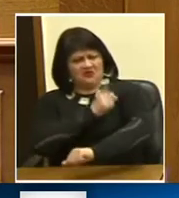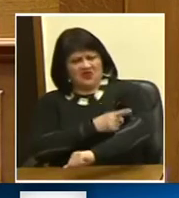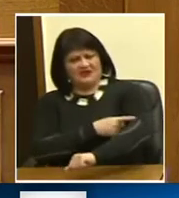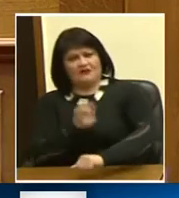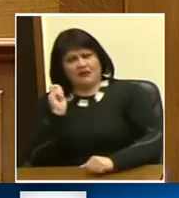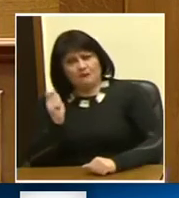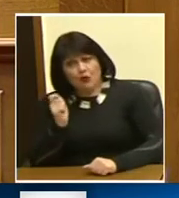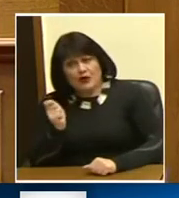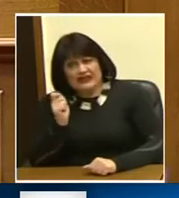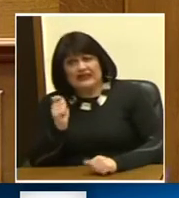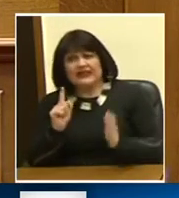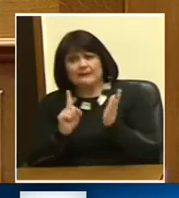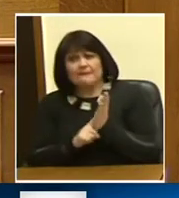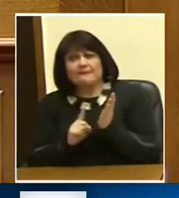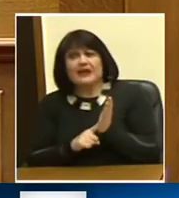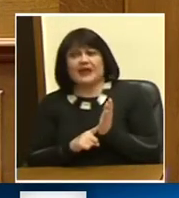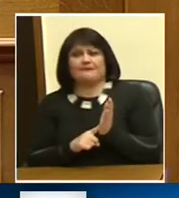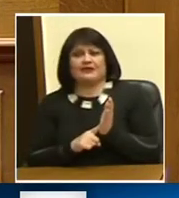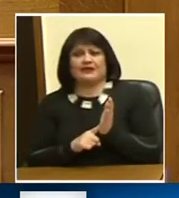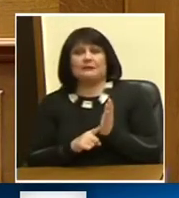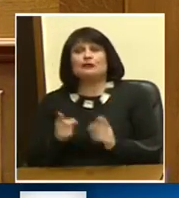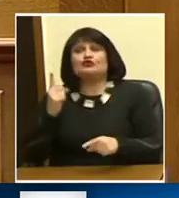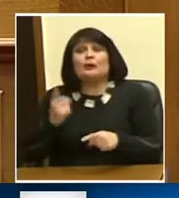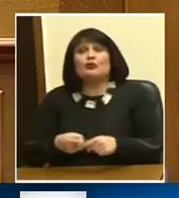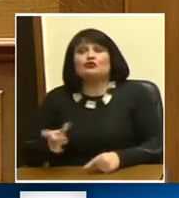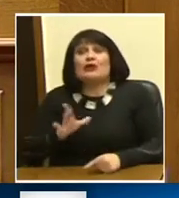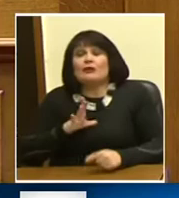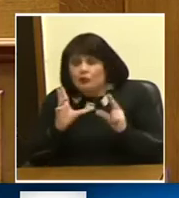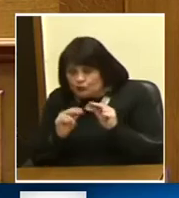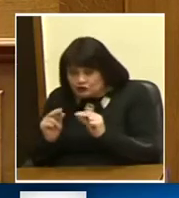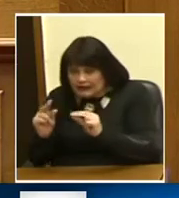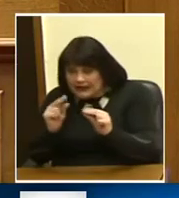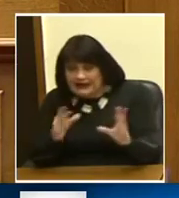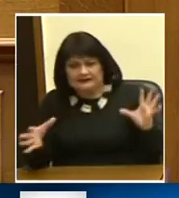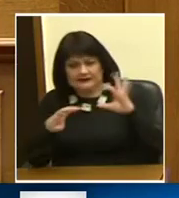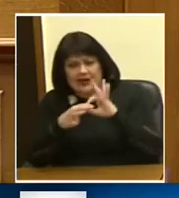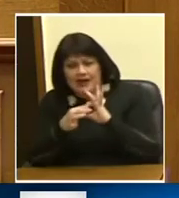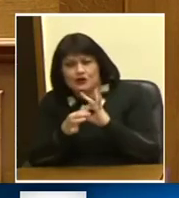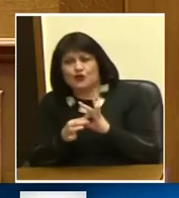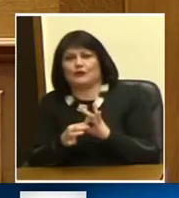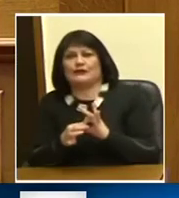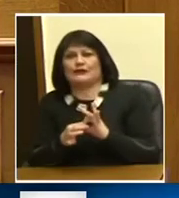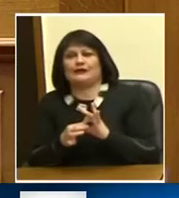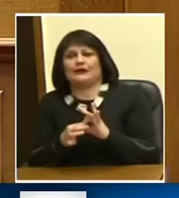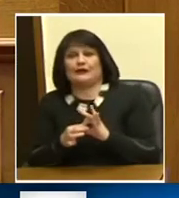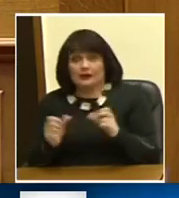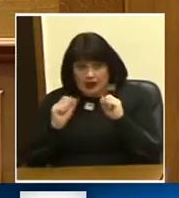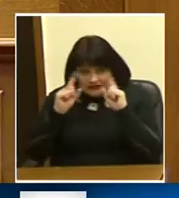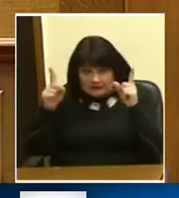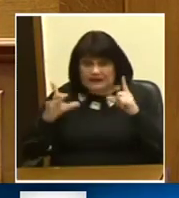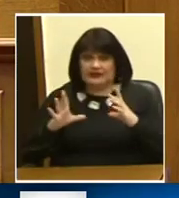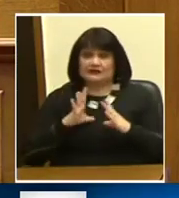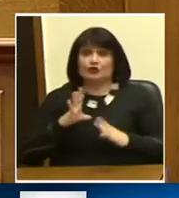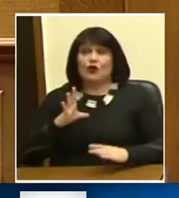να συνομιλήσει πάλι με το δρόμο, να συνομιλήσει και να συνεγείρει το λαό στην